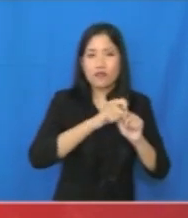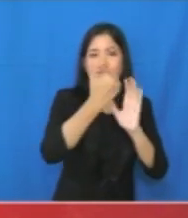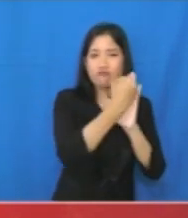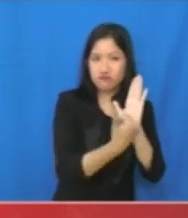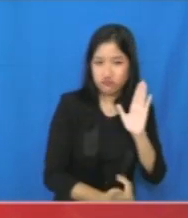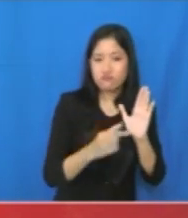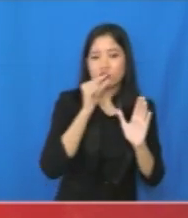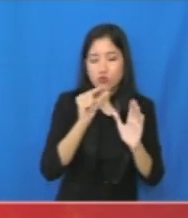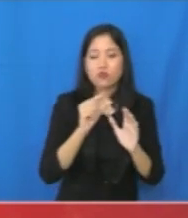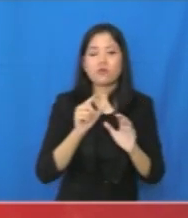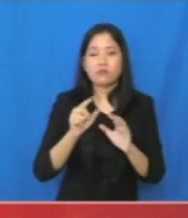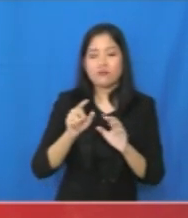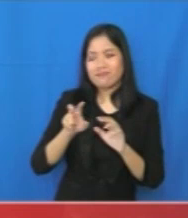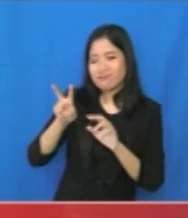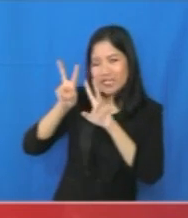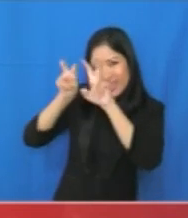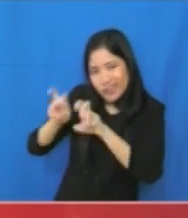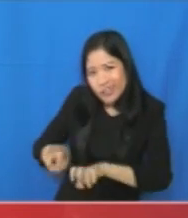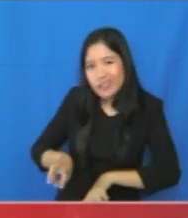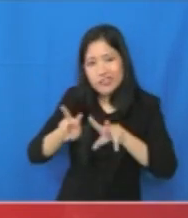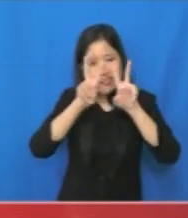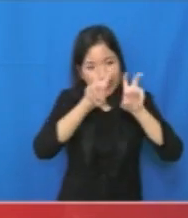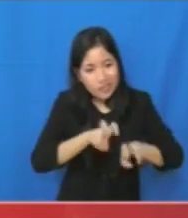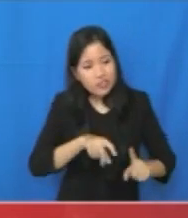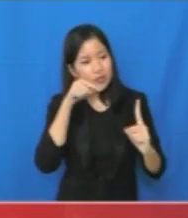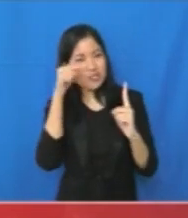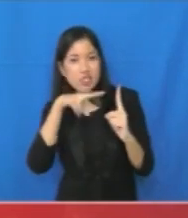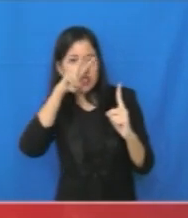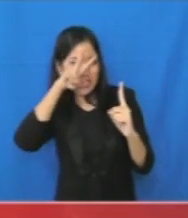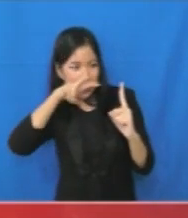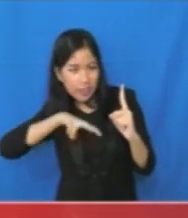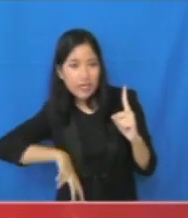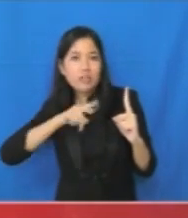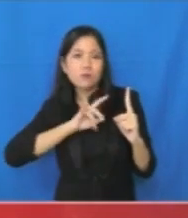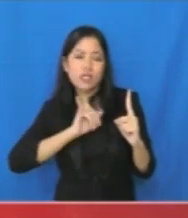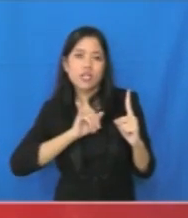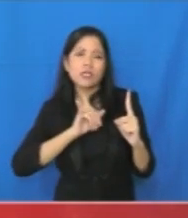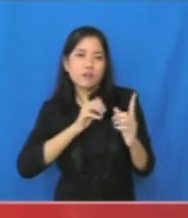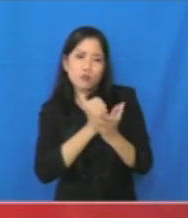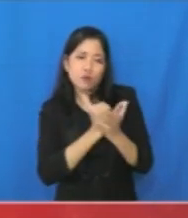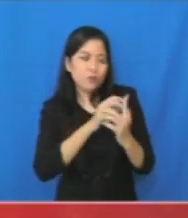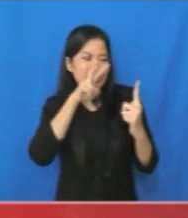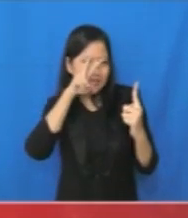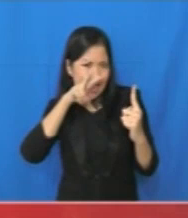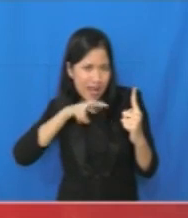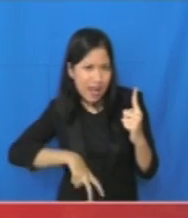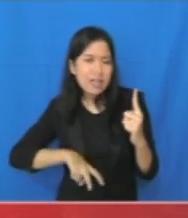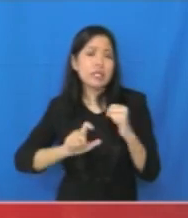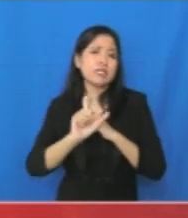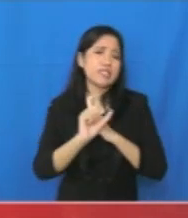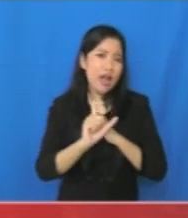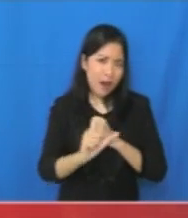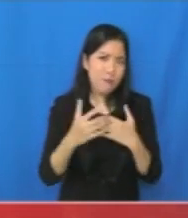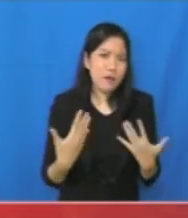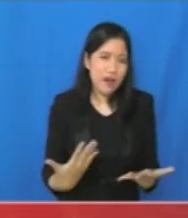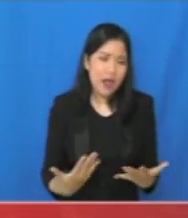melakukan skrining untuk melakukan pemeriksaan penapisan dengan menggunakan